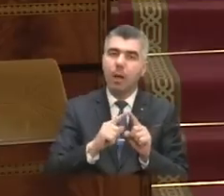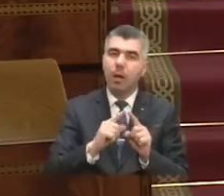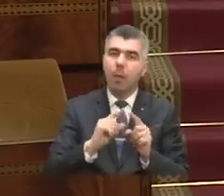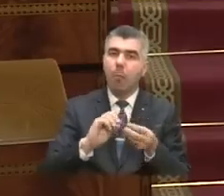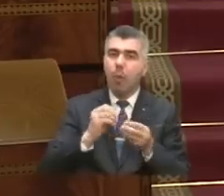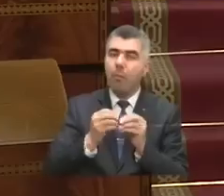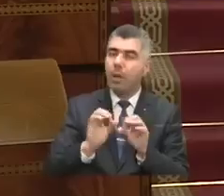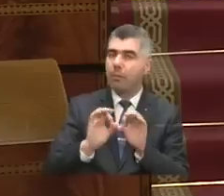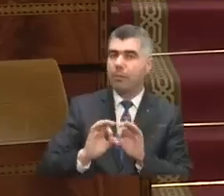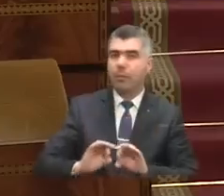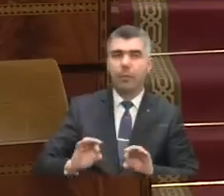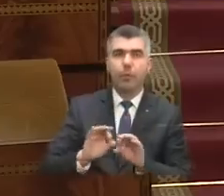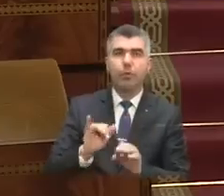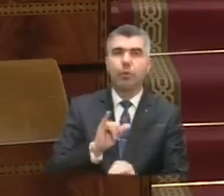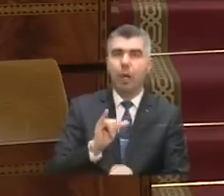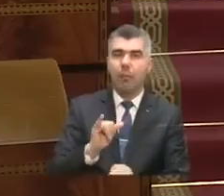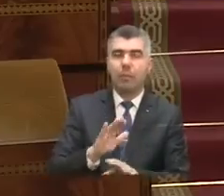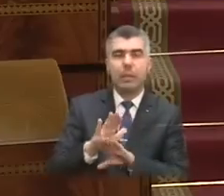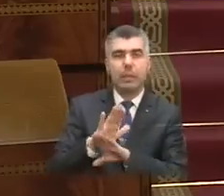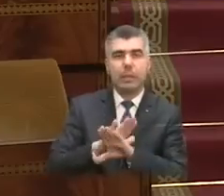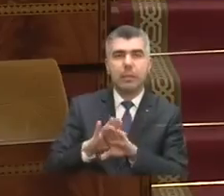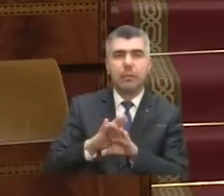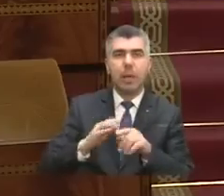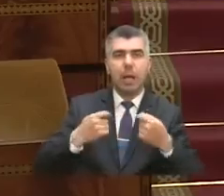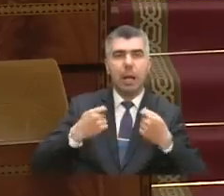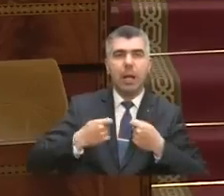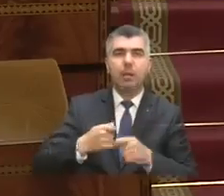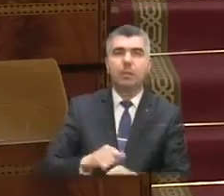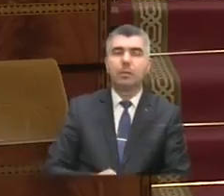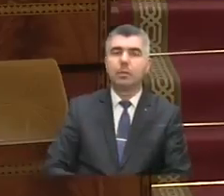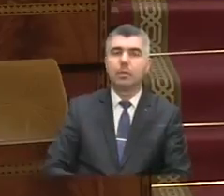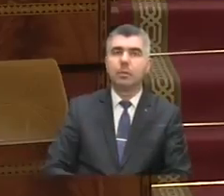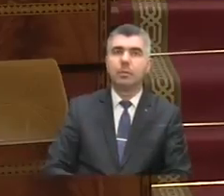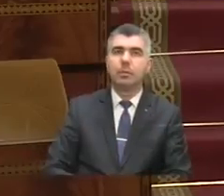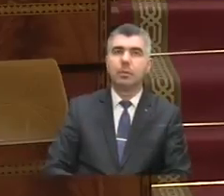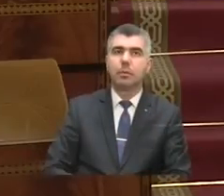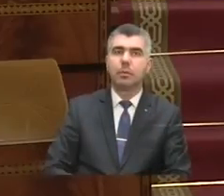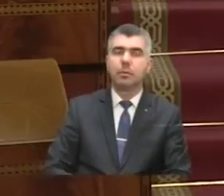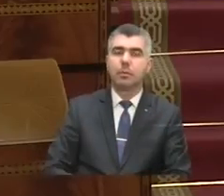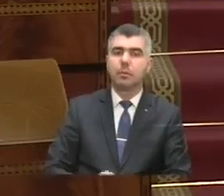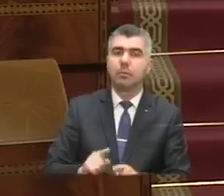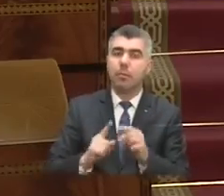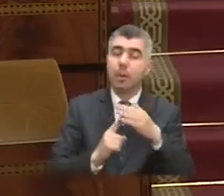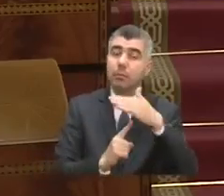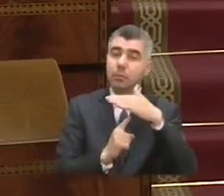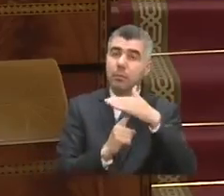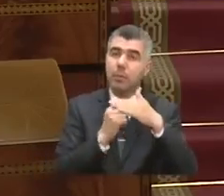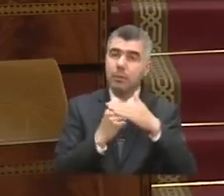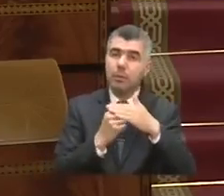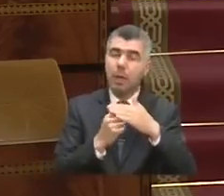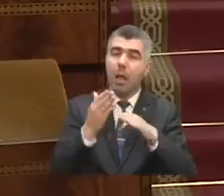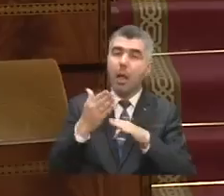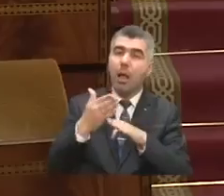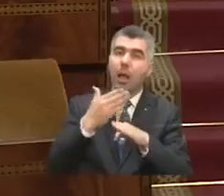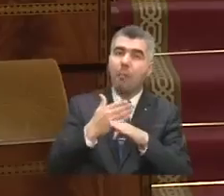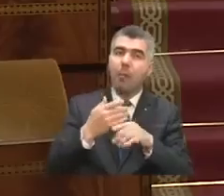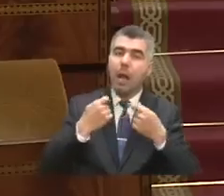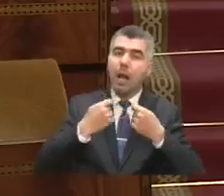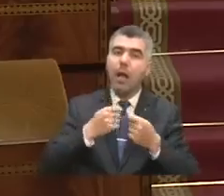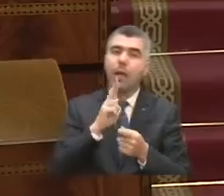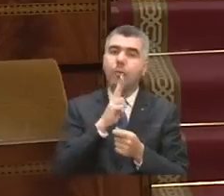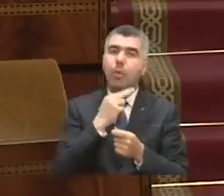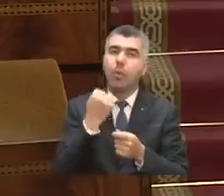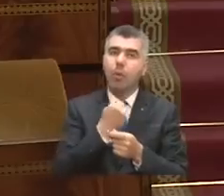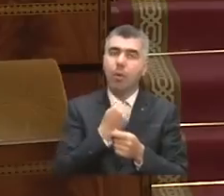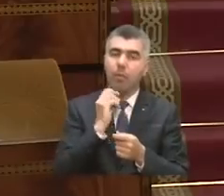المؤسسة هذه. فأنا رجاء السيد الرئيس، أنا كنت درت نقطة نظام في الجلسة اللي كان فيها رئيس الحكومة